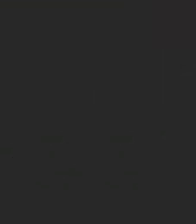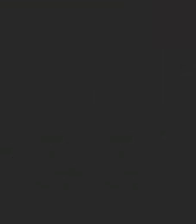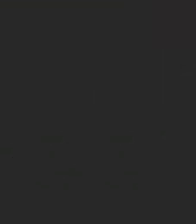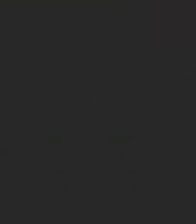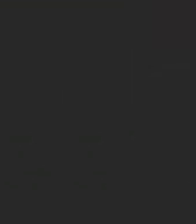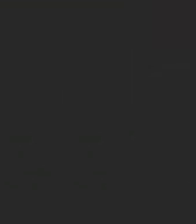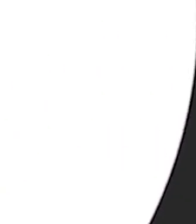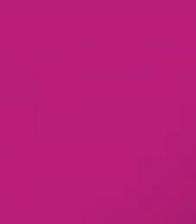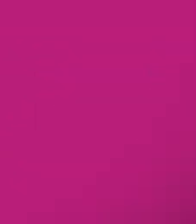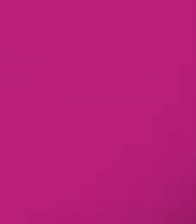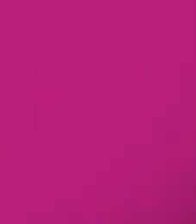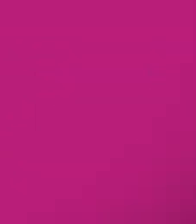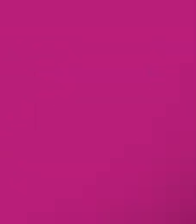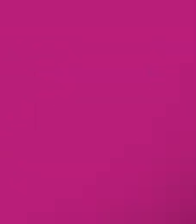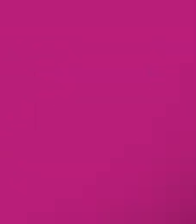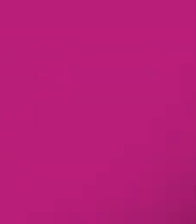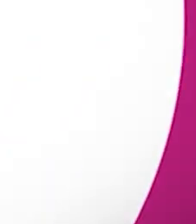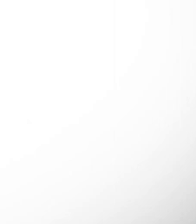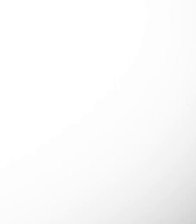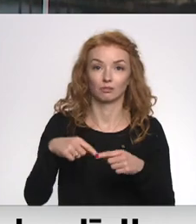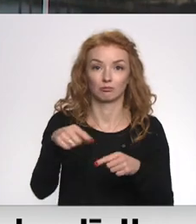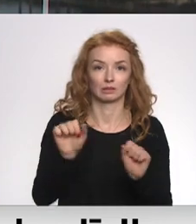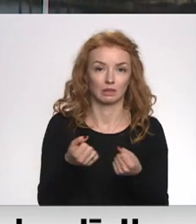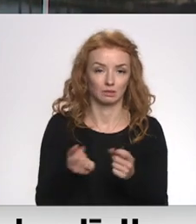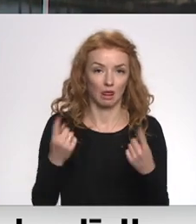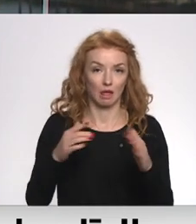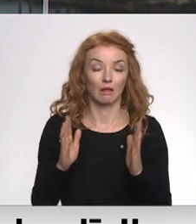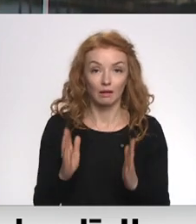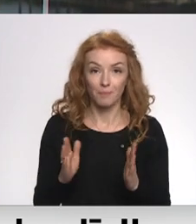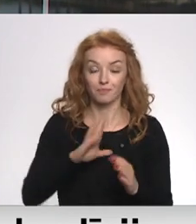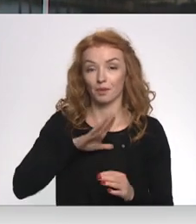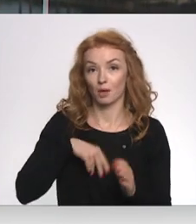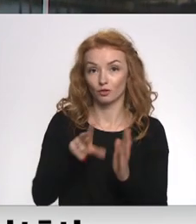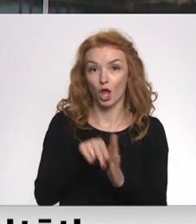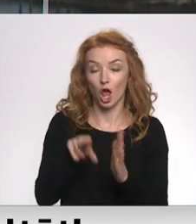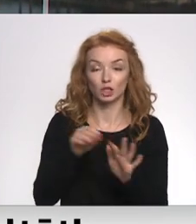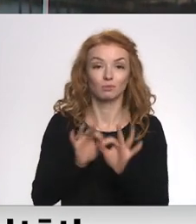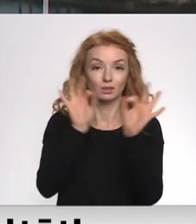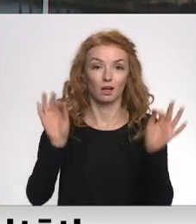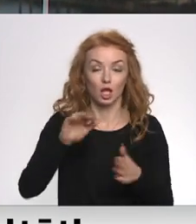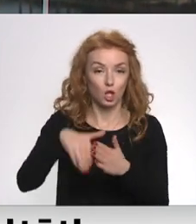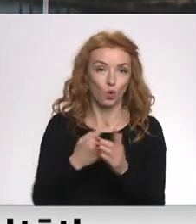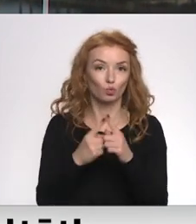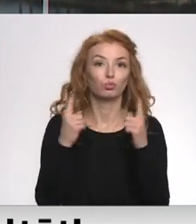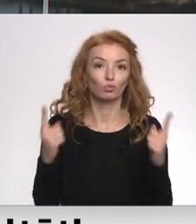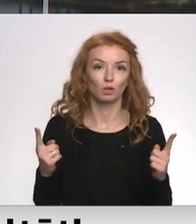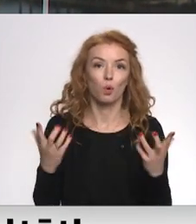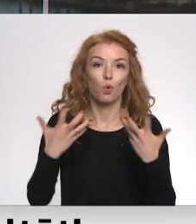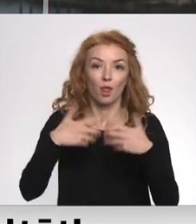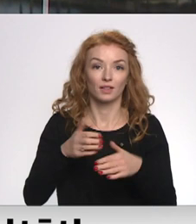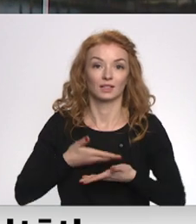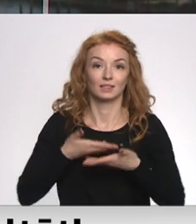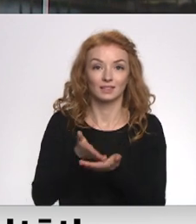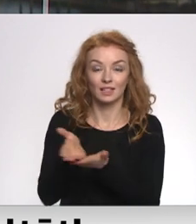Re, viss ēters ir te! Bet pēc saimes vēlēšanām sācies jauns posms politiskajā dzīvē, taču